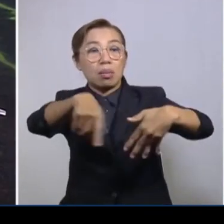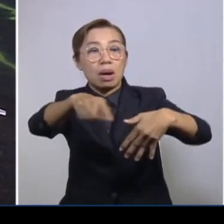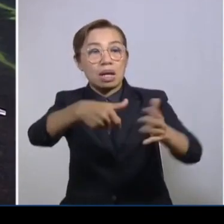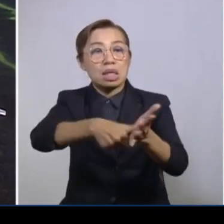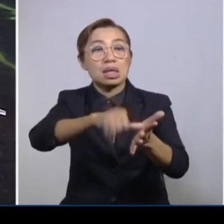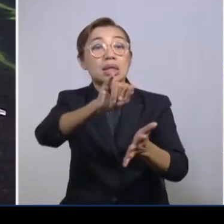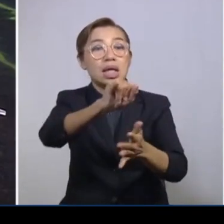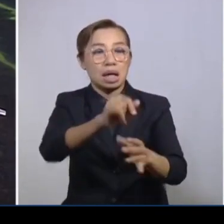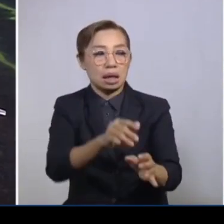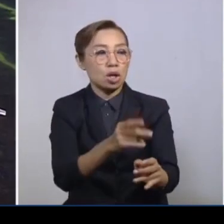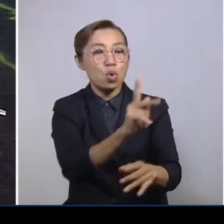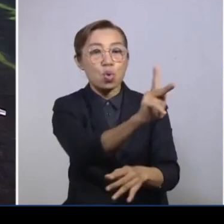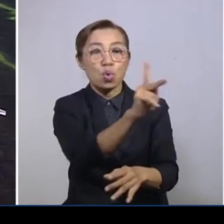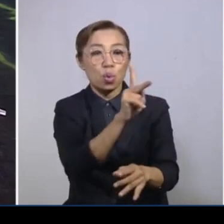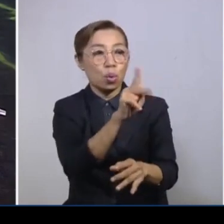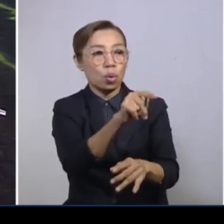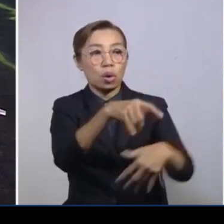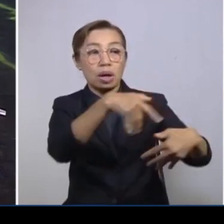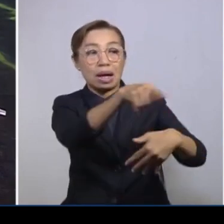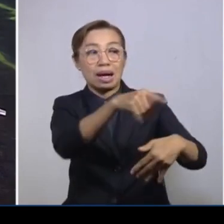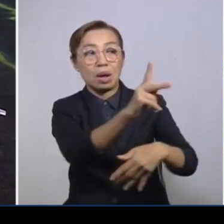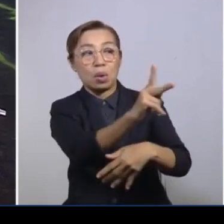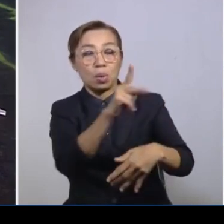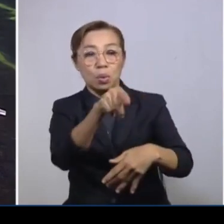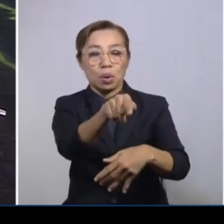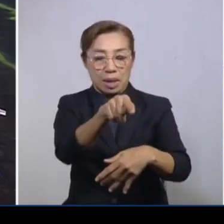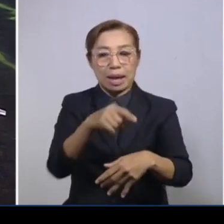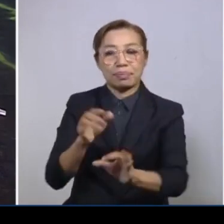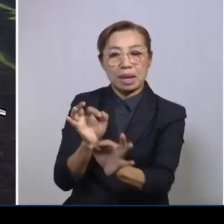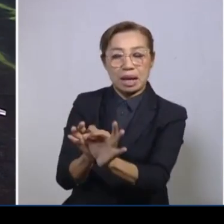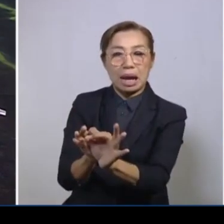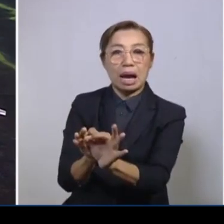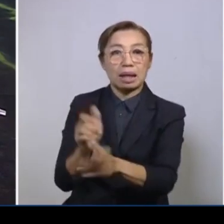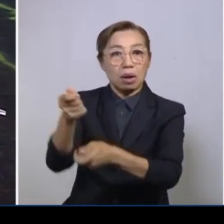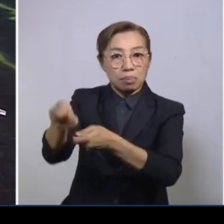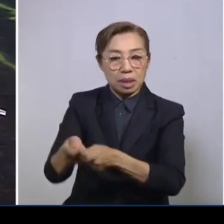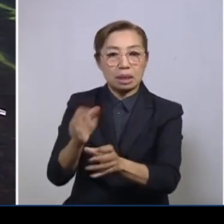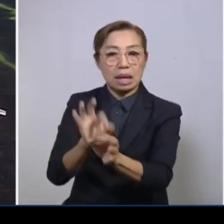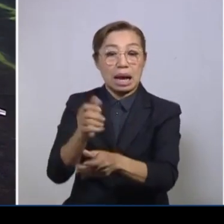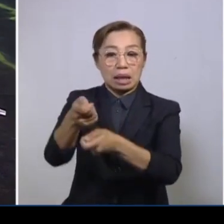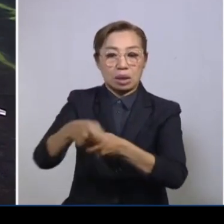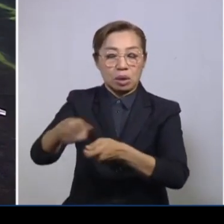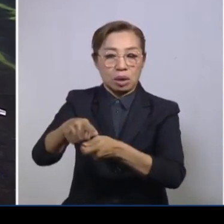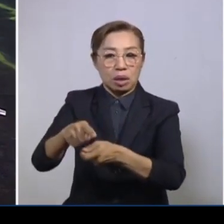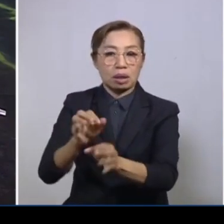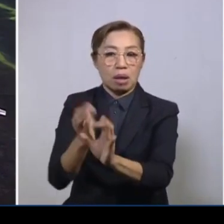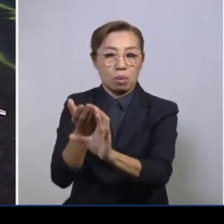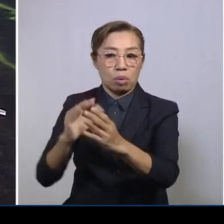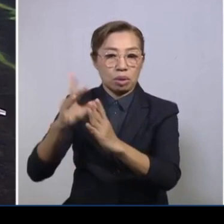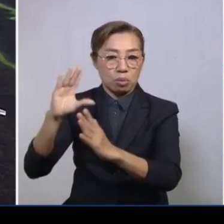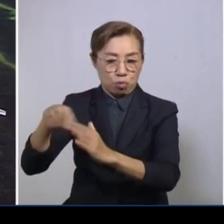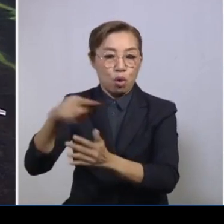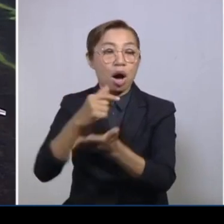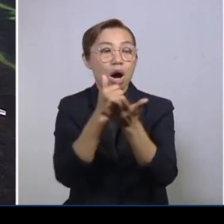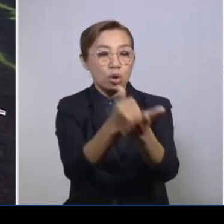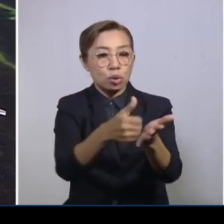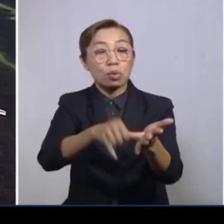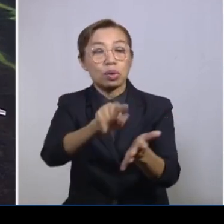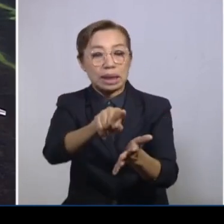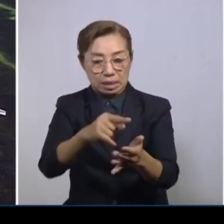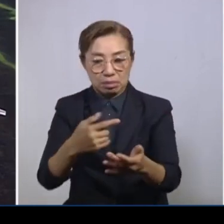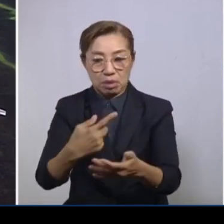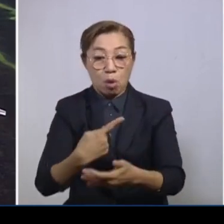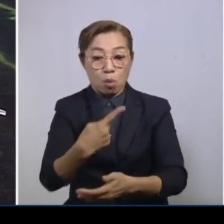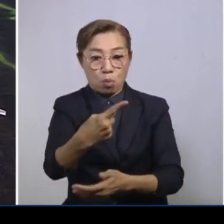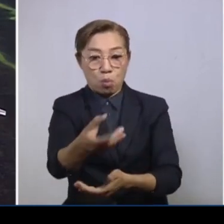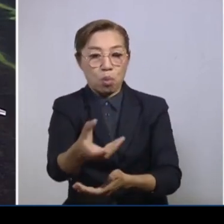นเพื่อขอรับความช่วยเหลือโดยผ่านธนาคารออมสินกับธ.ก.ส.ด้วยนะคะให้ออกเงินนะคะออกเป็นวงเงินเนี่ยเพื่อนำไปแ